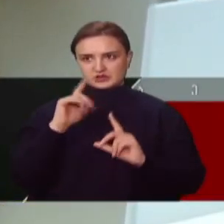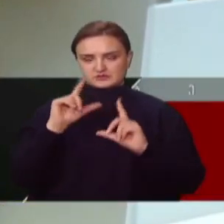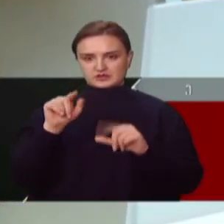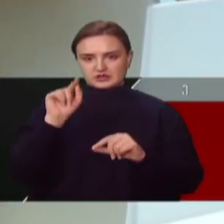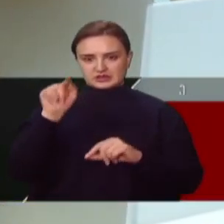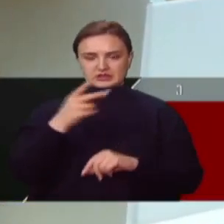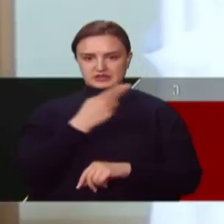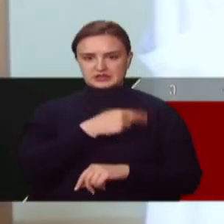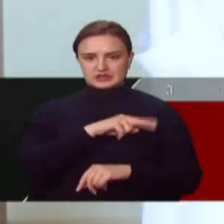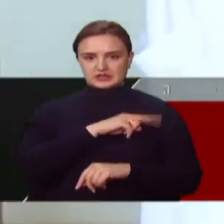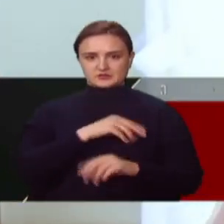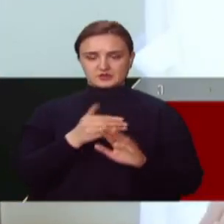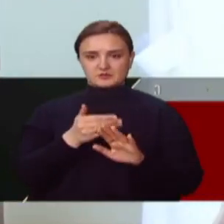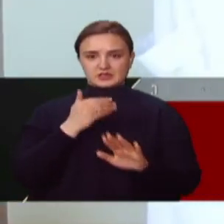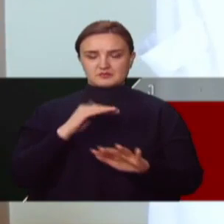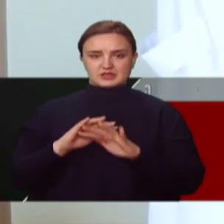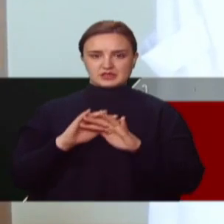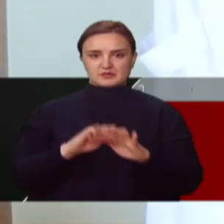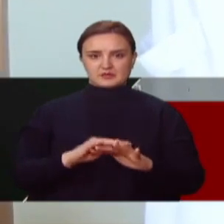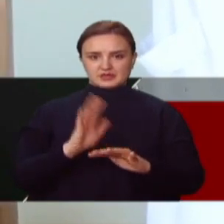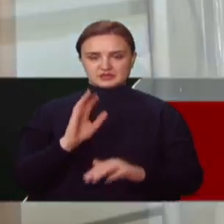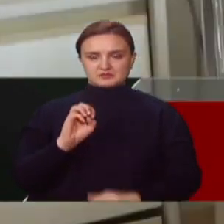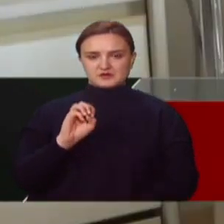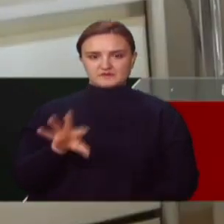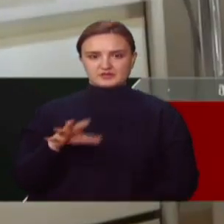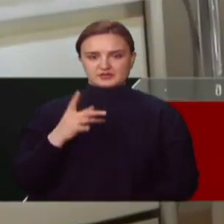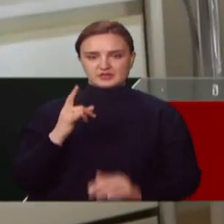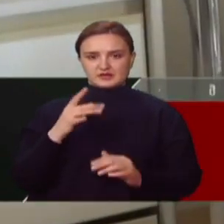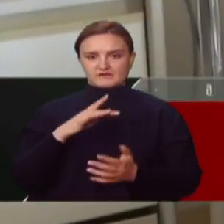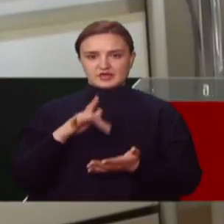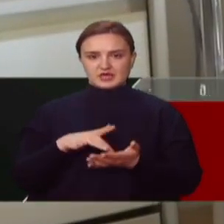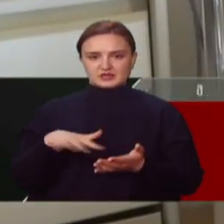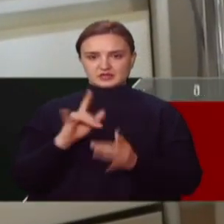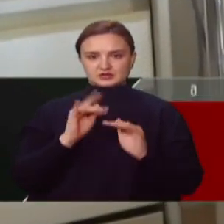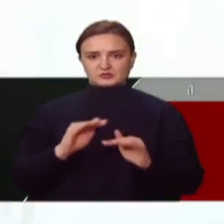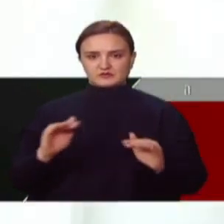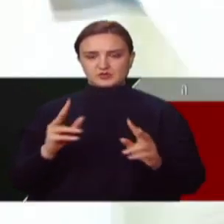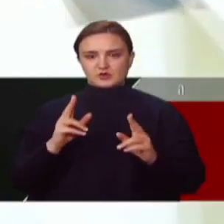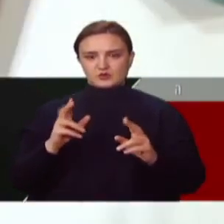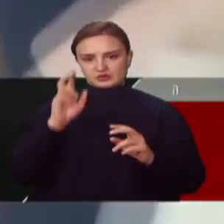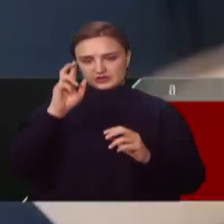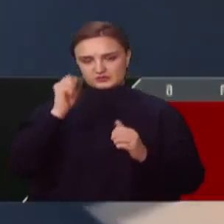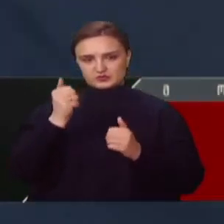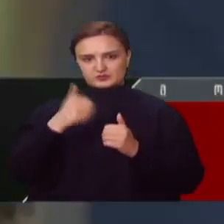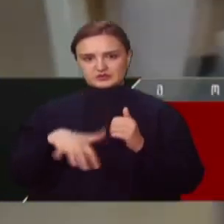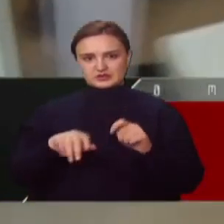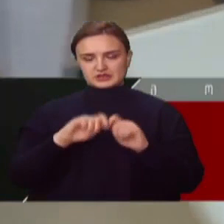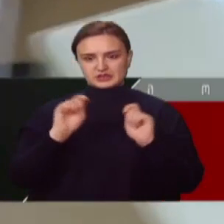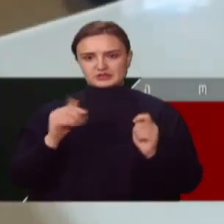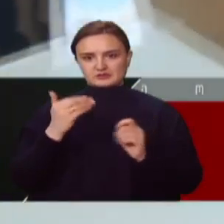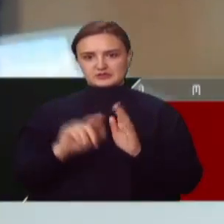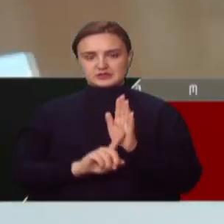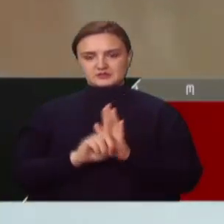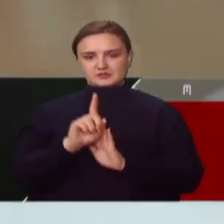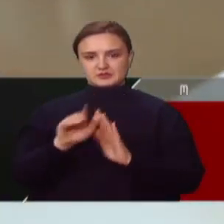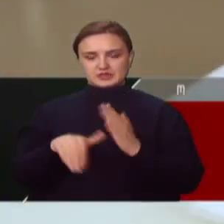შერჩეულ კლინიკებში მანამდე დაფინანსდება, ვიდრე ქვეყანაში ბავშვთა ონკოლოგიური სახელმწიფო ცენტრი არ გაიხსნება. მისი ამოქმედება კი